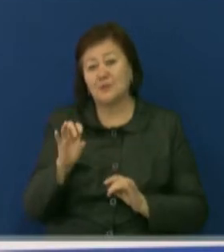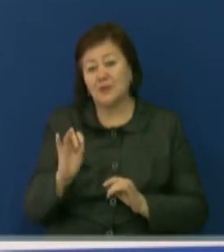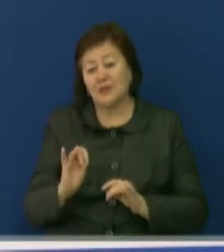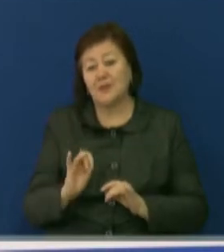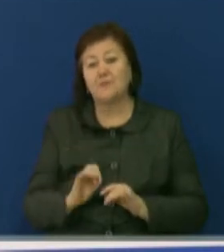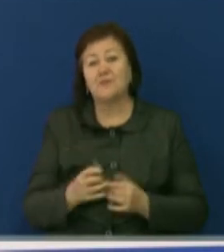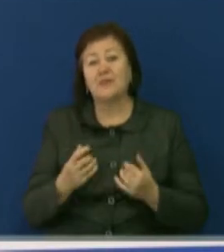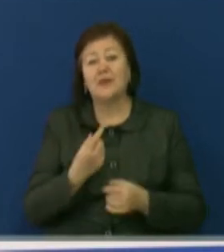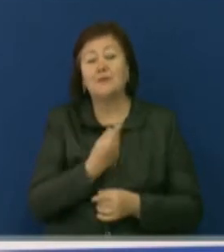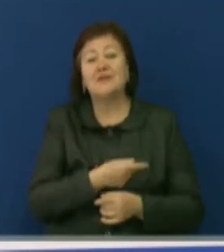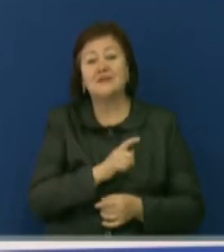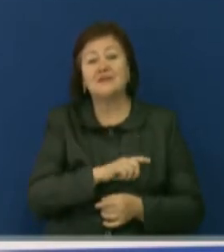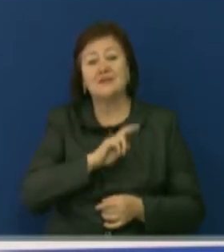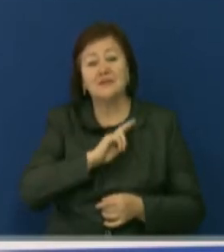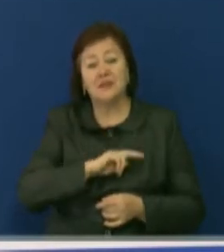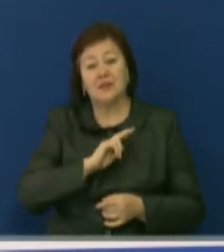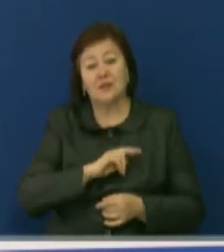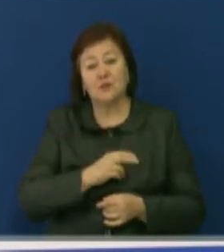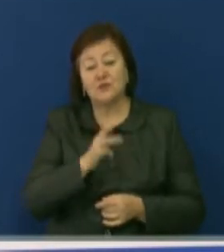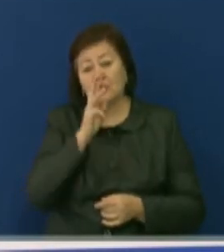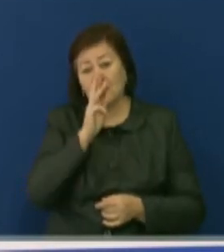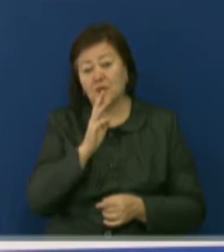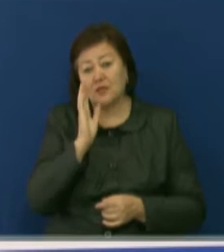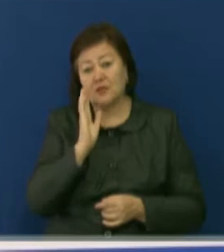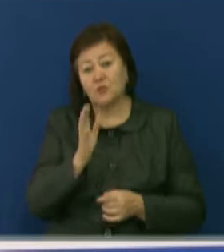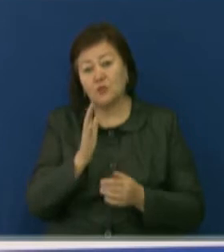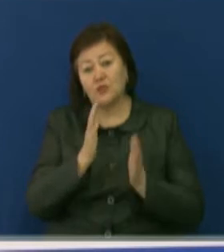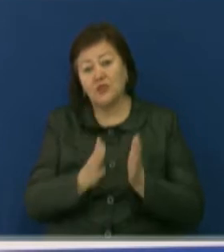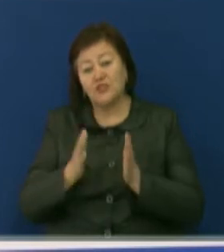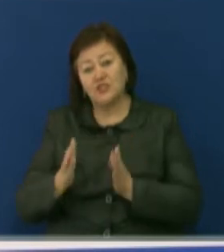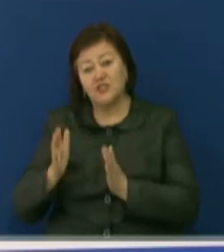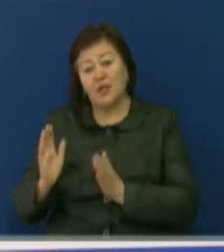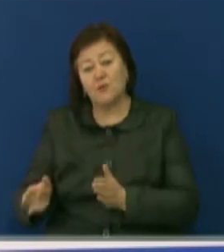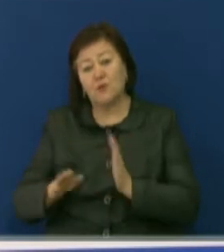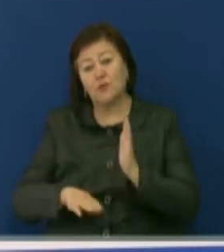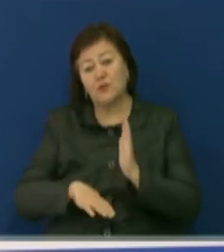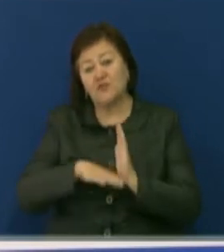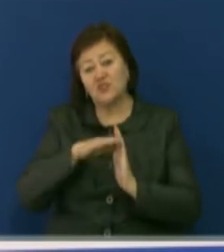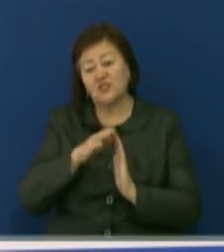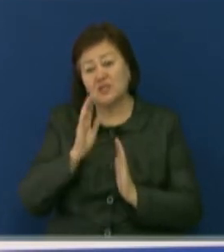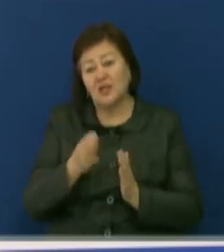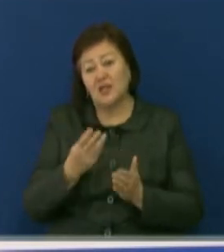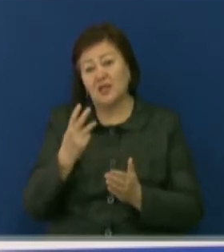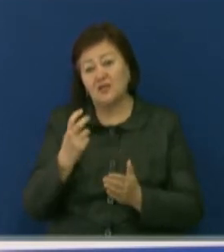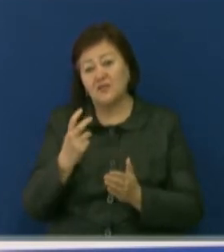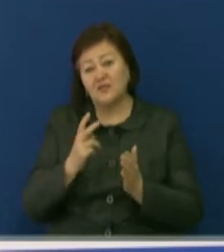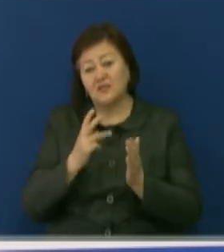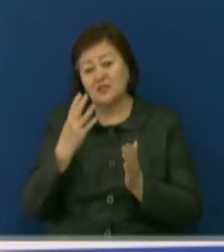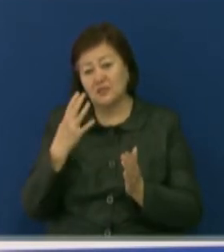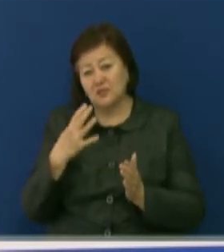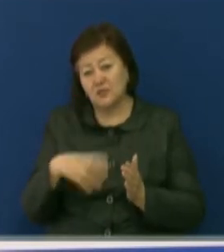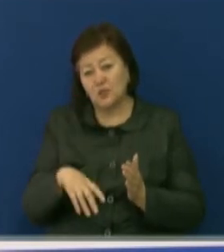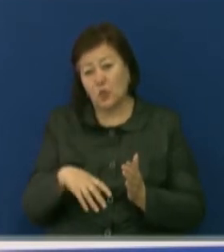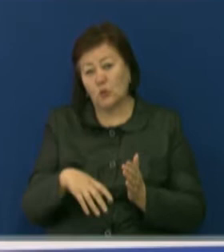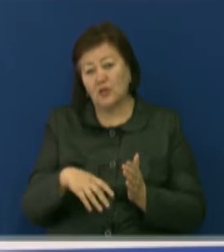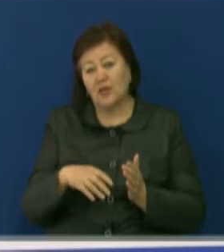Тоғжановтың айтуынша, медицина қызметкерлерінің еңбекақысы кезең-кезеңімен көтеріліп келеді. Биыл 247 мың медицина